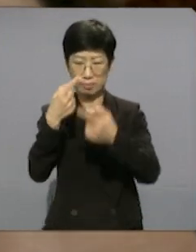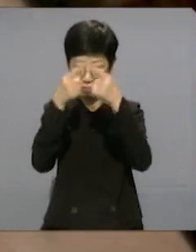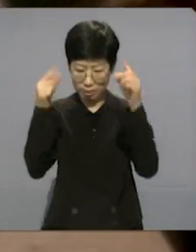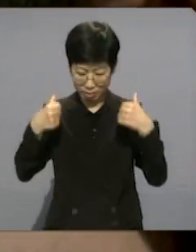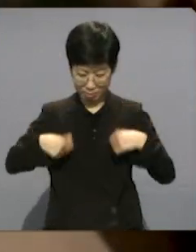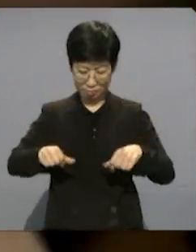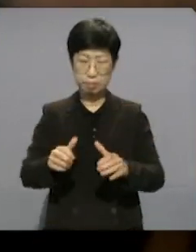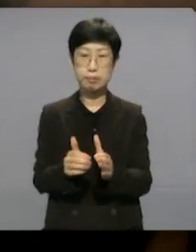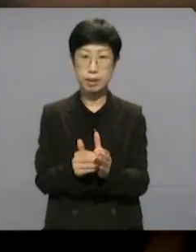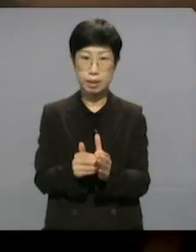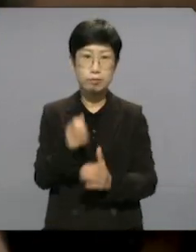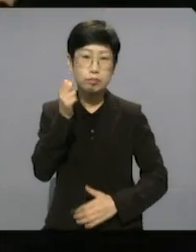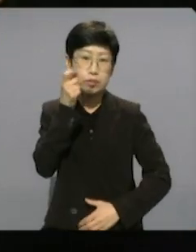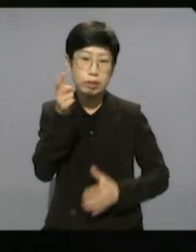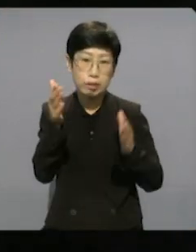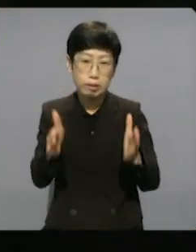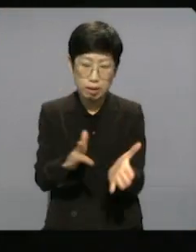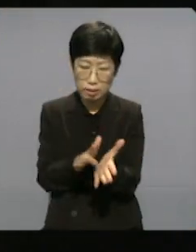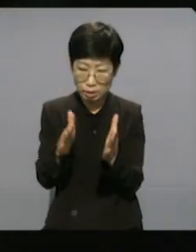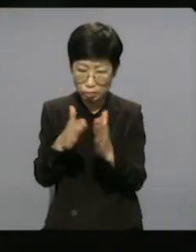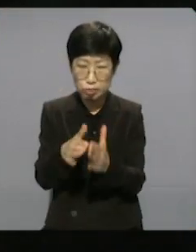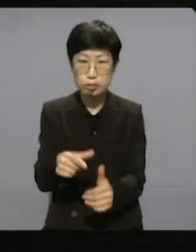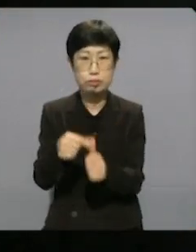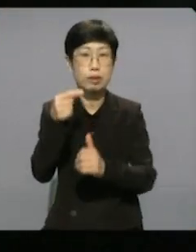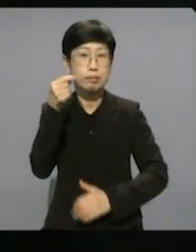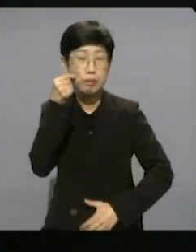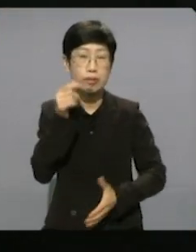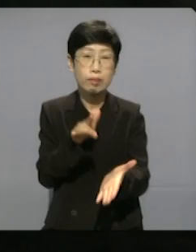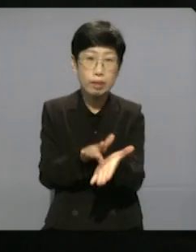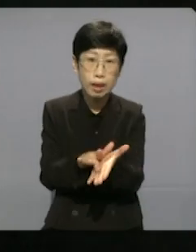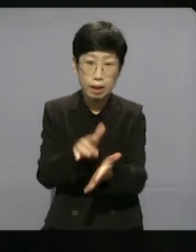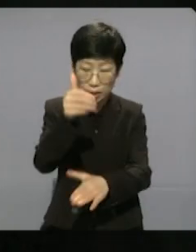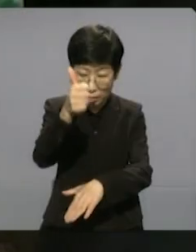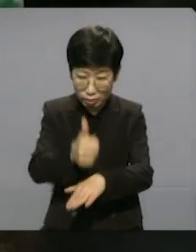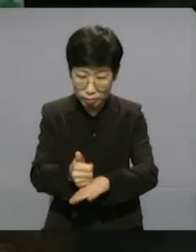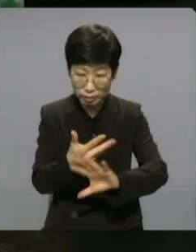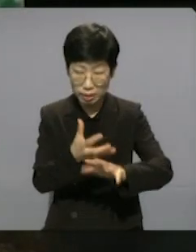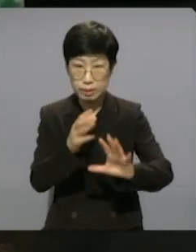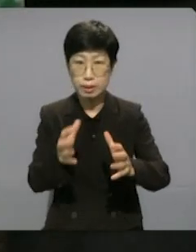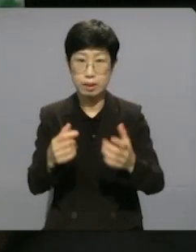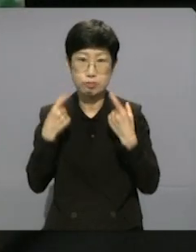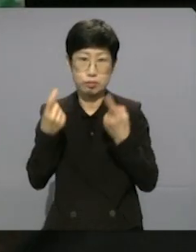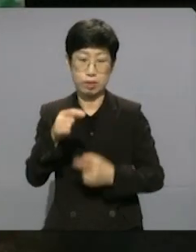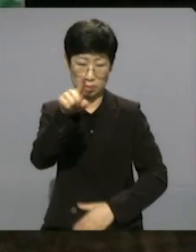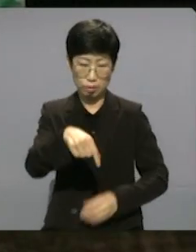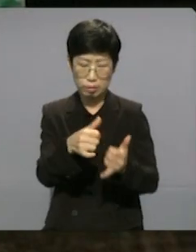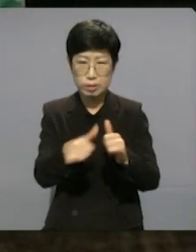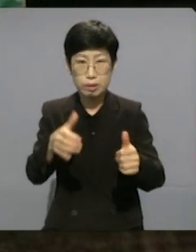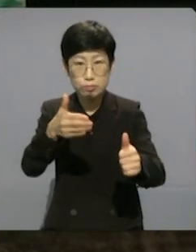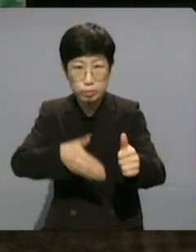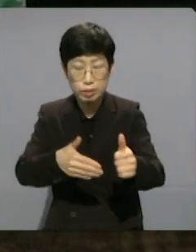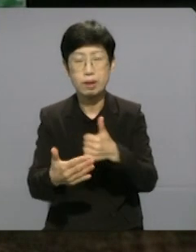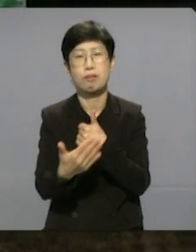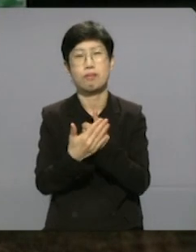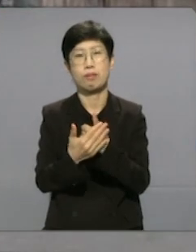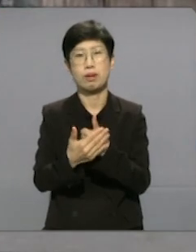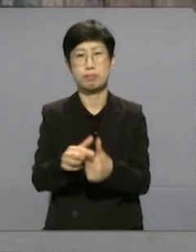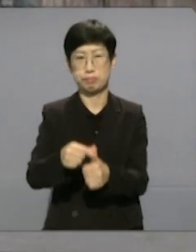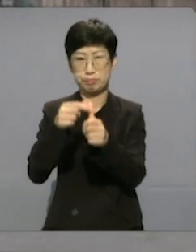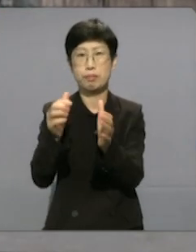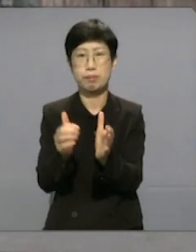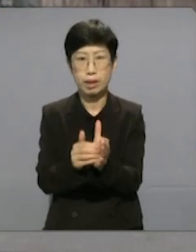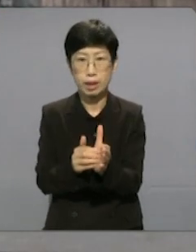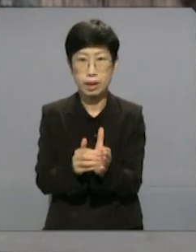포기했습니다. 6개월간 약국에서 구하지 못한 약도 결국 해외 여행객에게 구입했습니다. 국가 내 모든